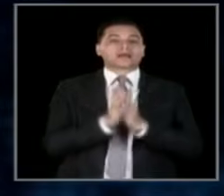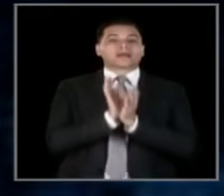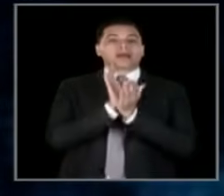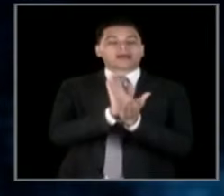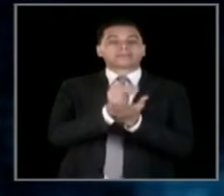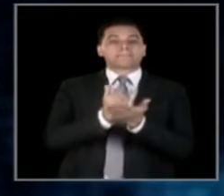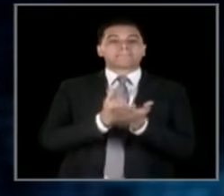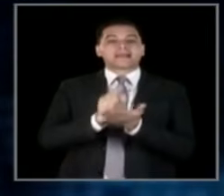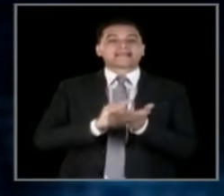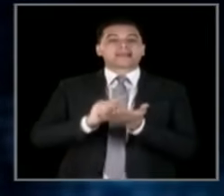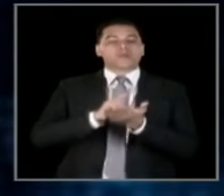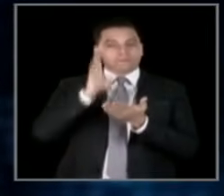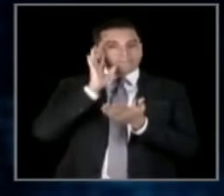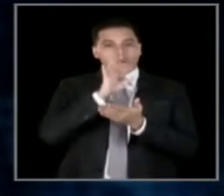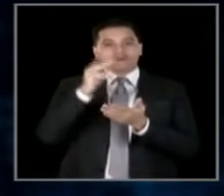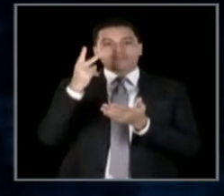الدراسي